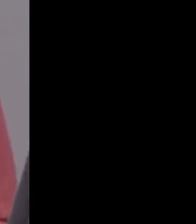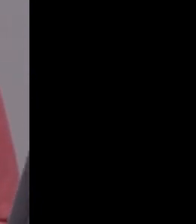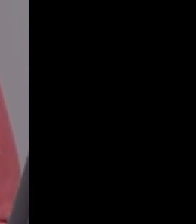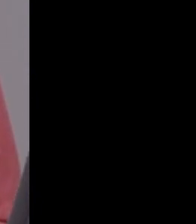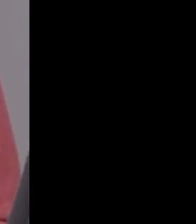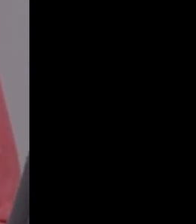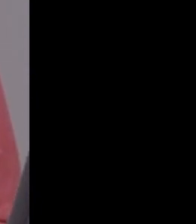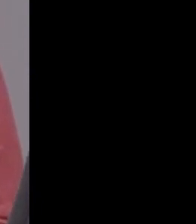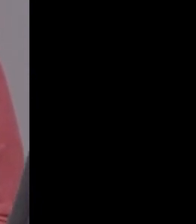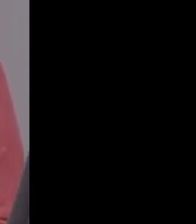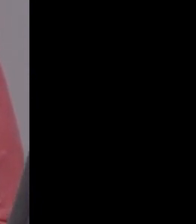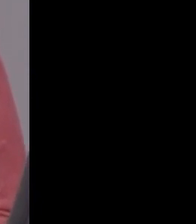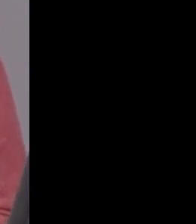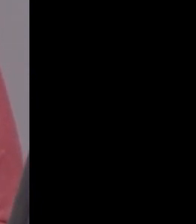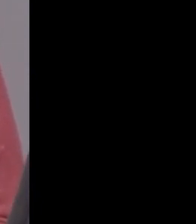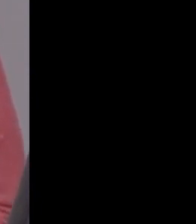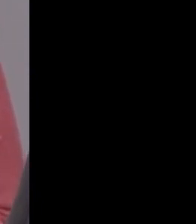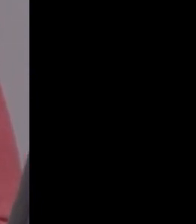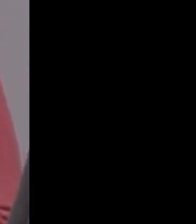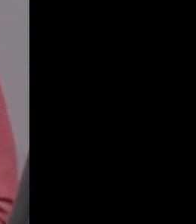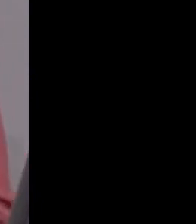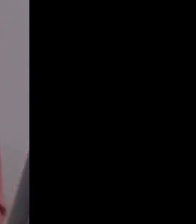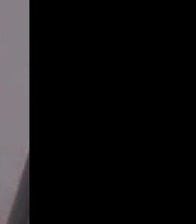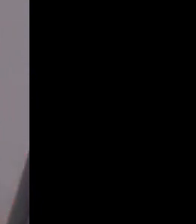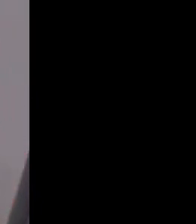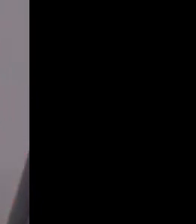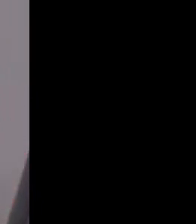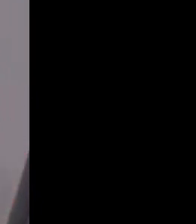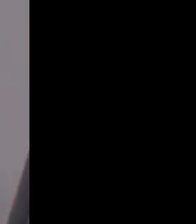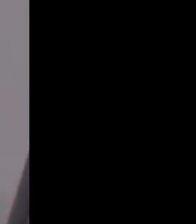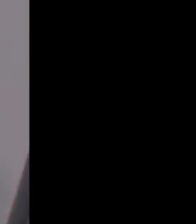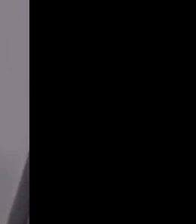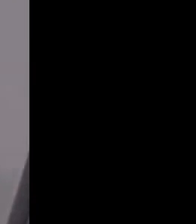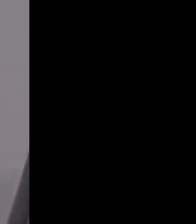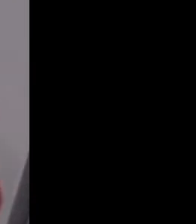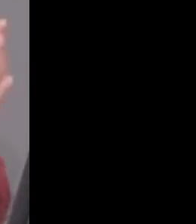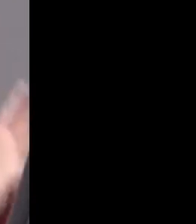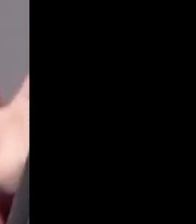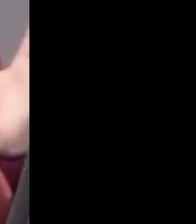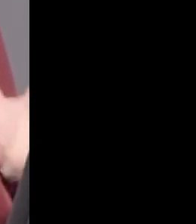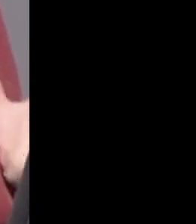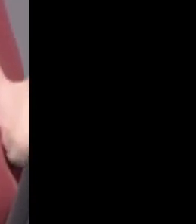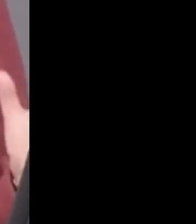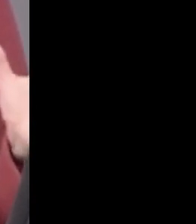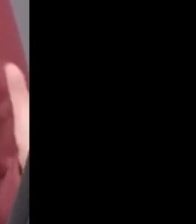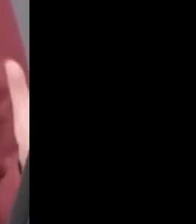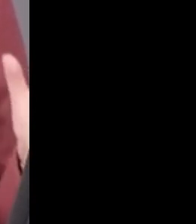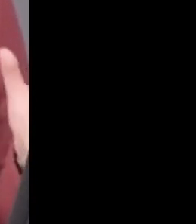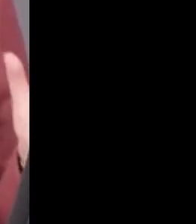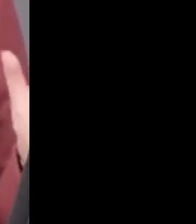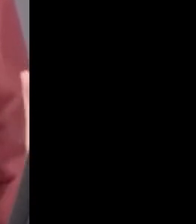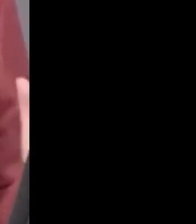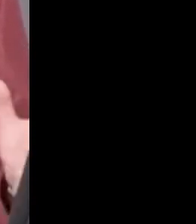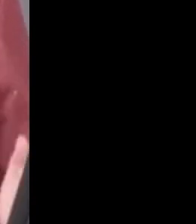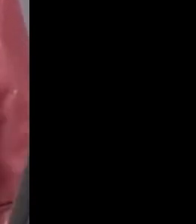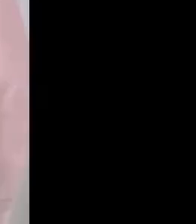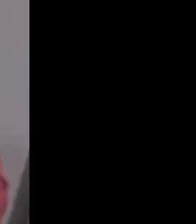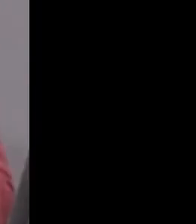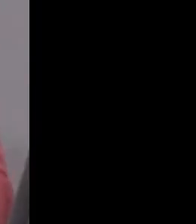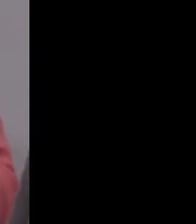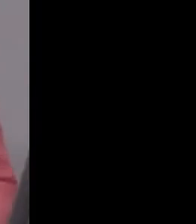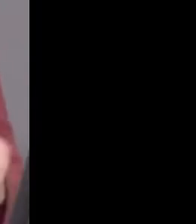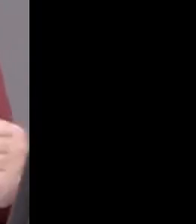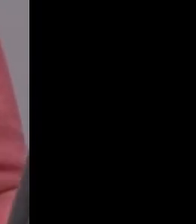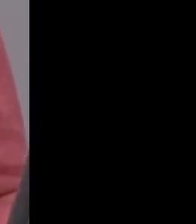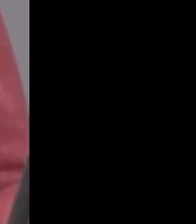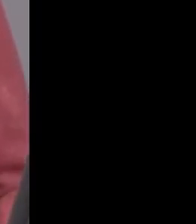vor Weihnachten, bevor man Oma und Opa und Großeltern und ältere Menschen sieht, eine Woche der Kontaktreduzierung zu ermöglichen.